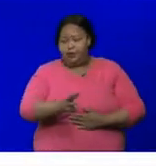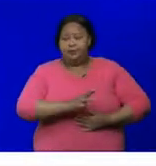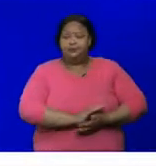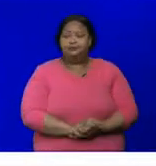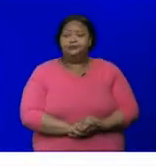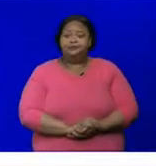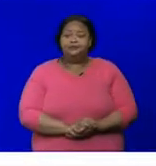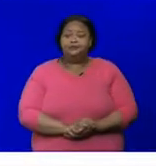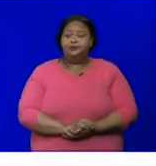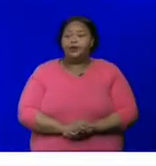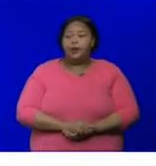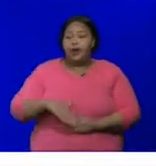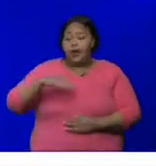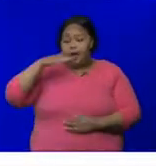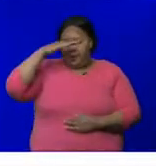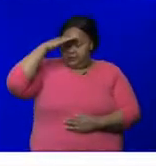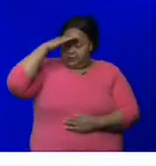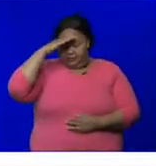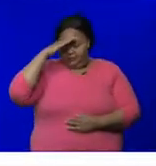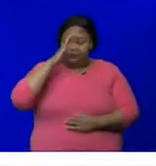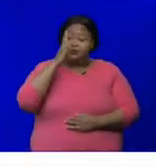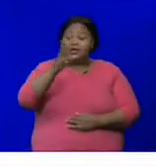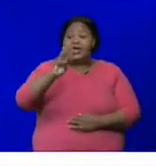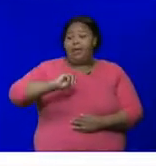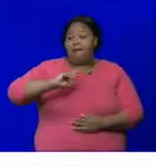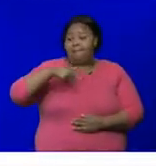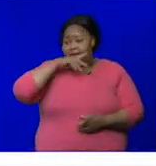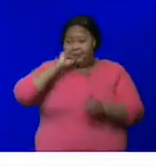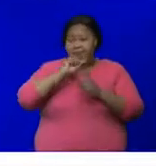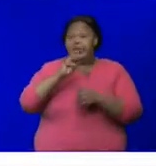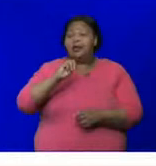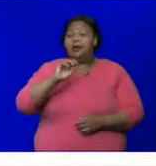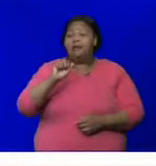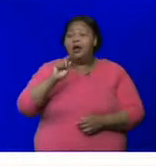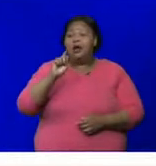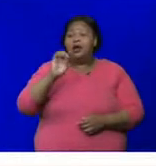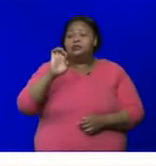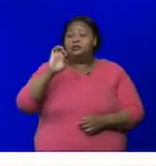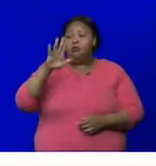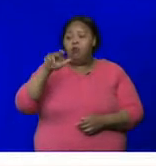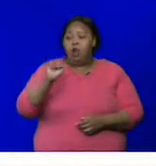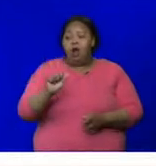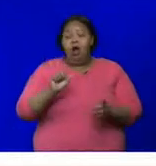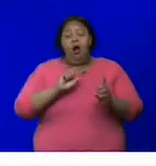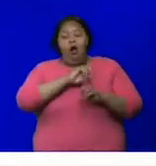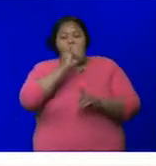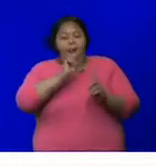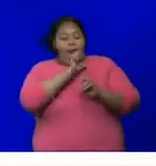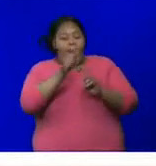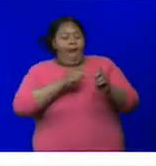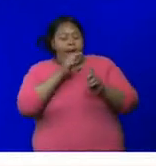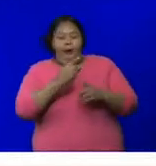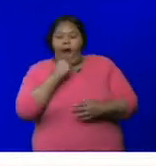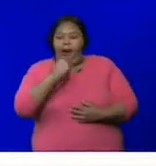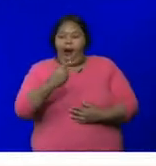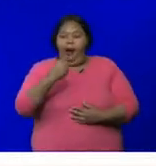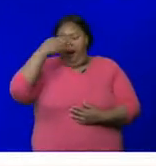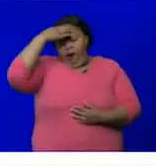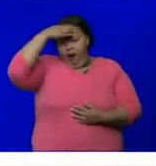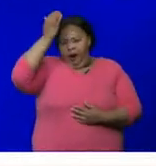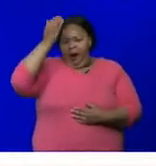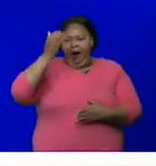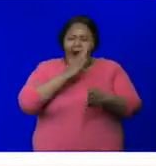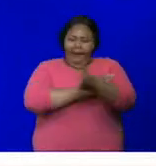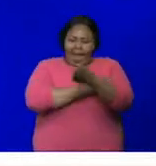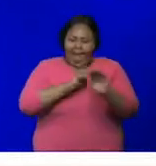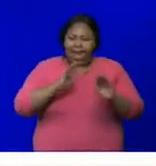yasesiphoqo sinemduduzi Mathebula ubutile endvuneni ukuthi uhulumende yena utawuzuza kanganani. A properly structured mining